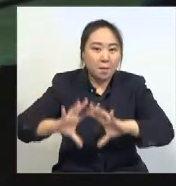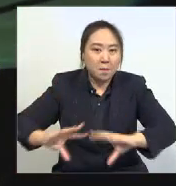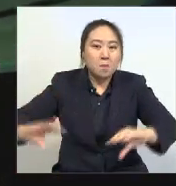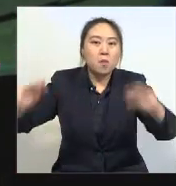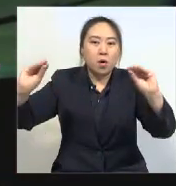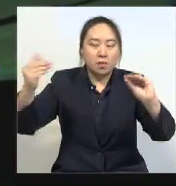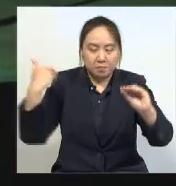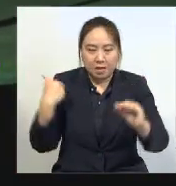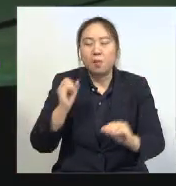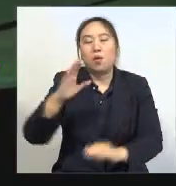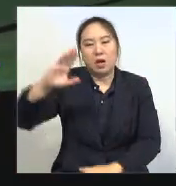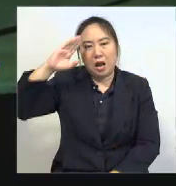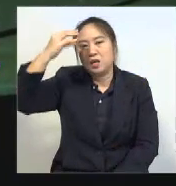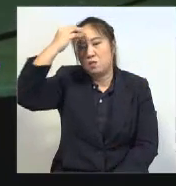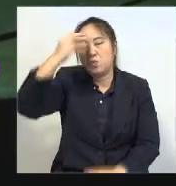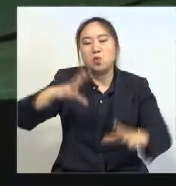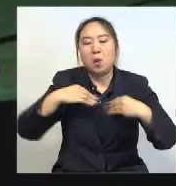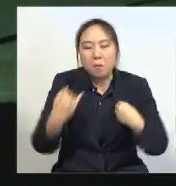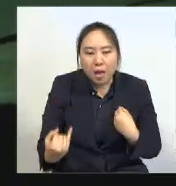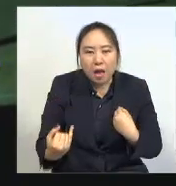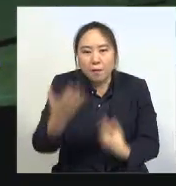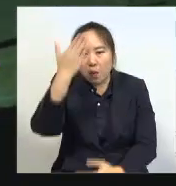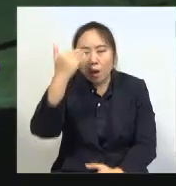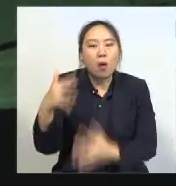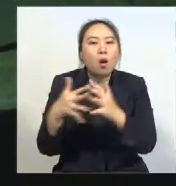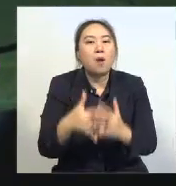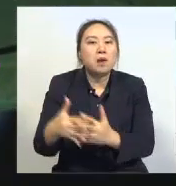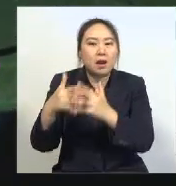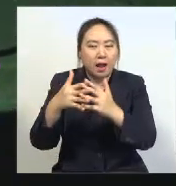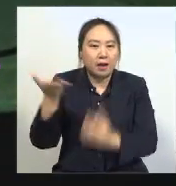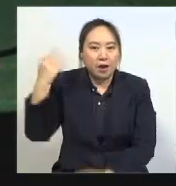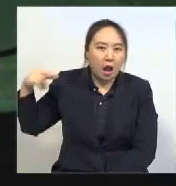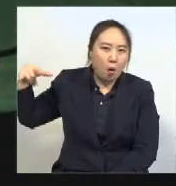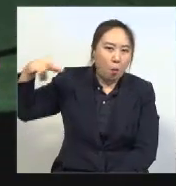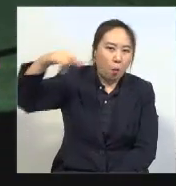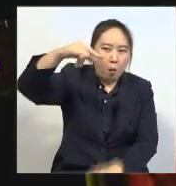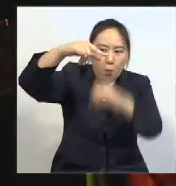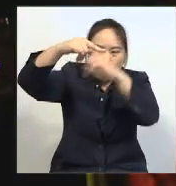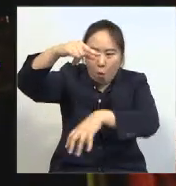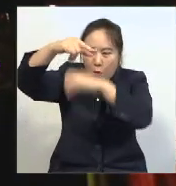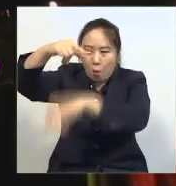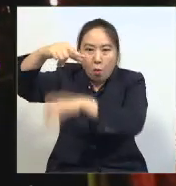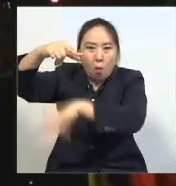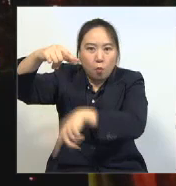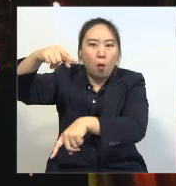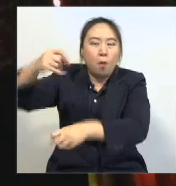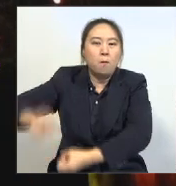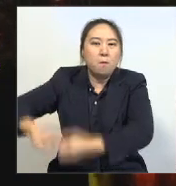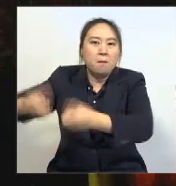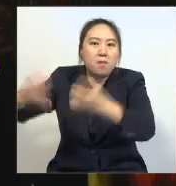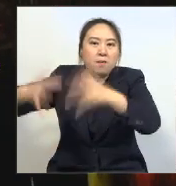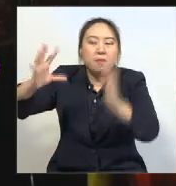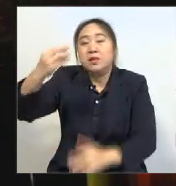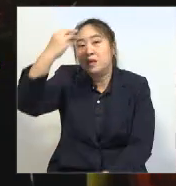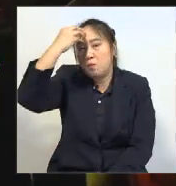ทัพญี่ปุ่นยอมแพ้เนื่องจากถูกกองทัพอเมริกันทิ้งระเบิดปรมาณูที่เมืองฮิโรชิมาและเมืองนางาซากิ